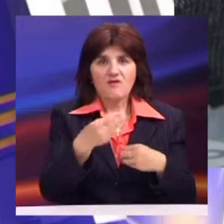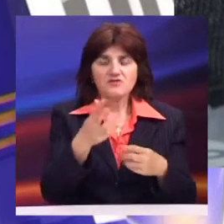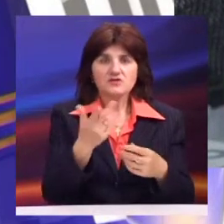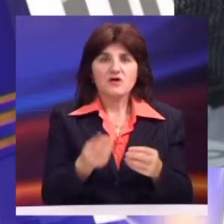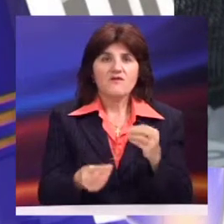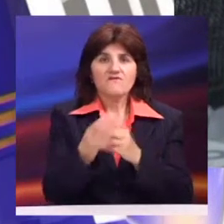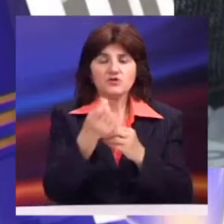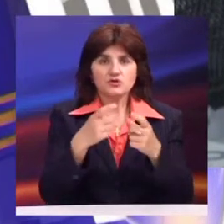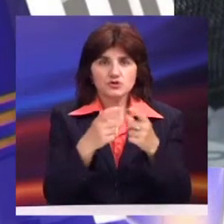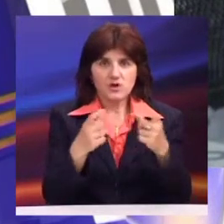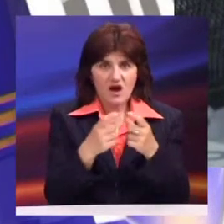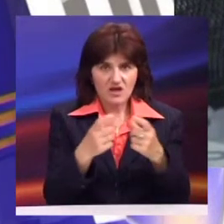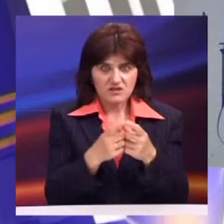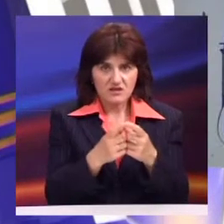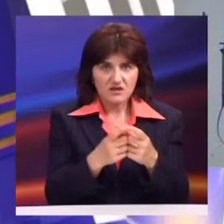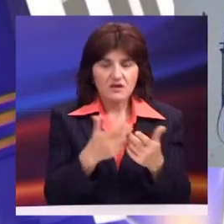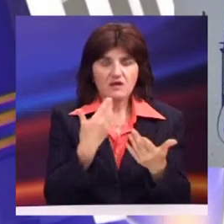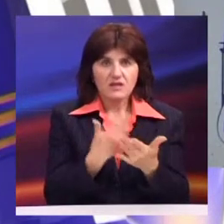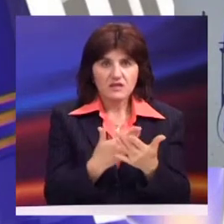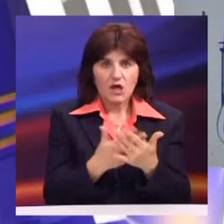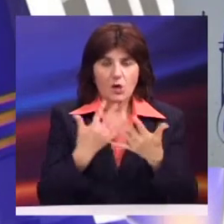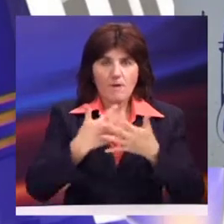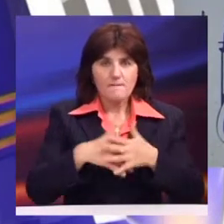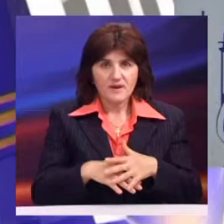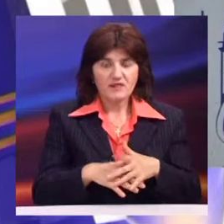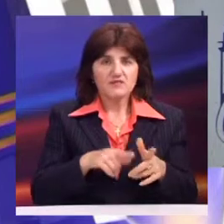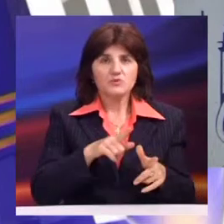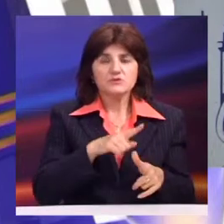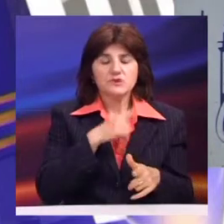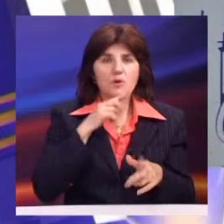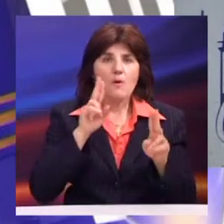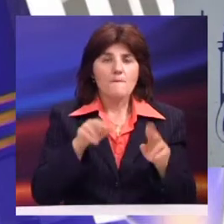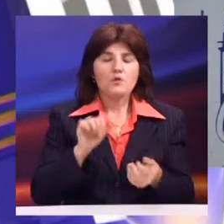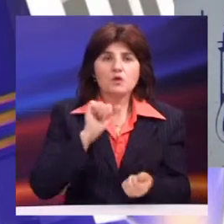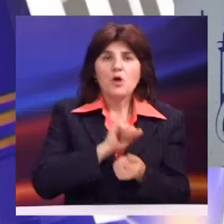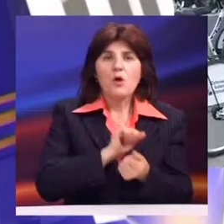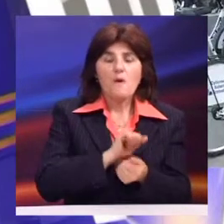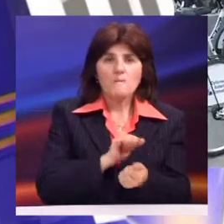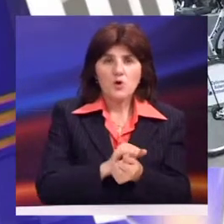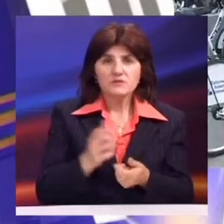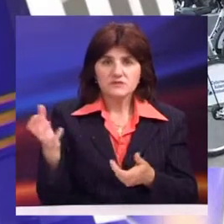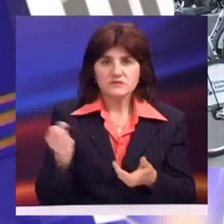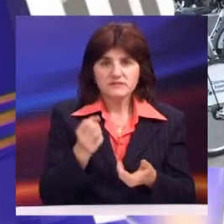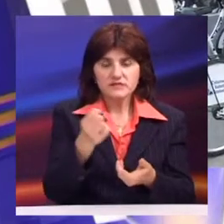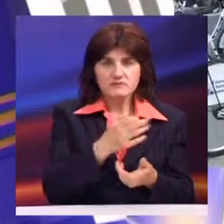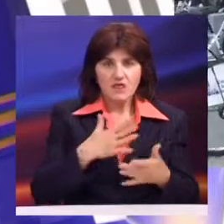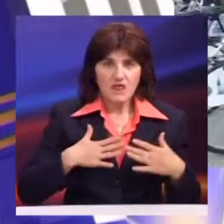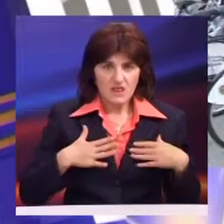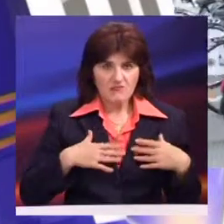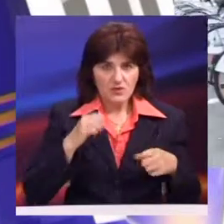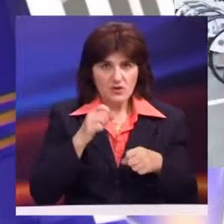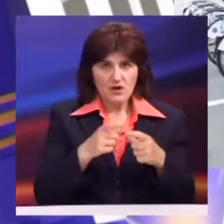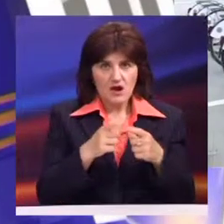više korisničkih kartica. S tim u vezi, pravna lica i preduzetnici kao korisnici mogu pozajmljivati ili iznajmljivati